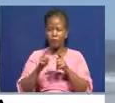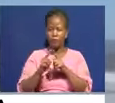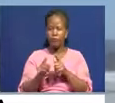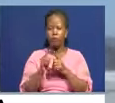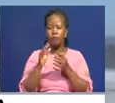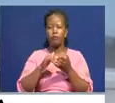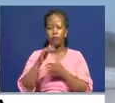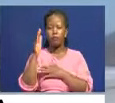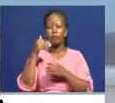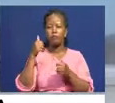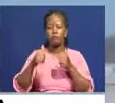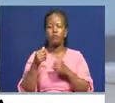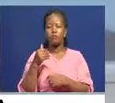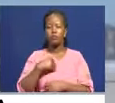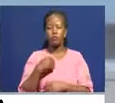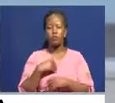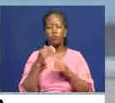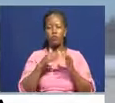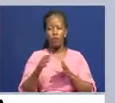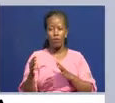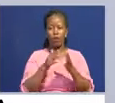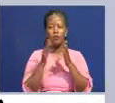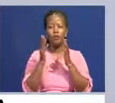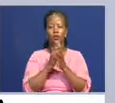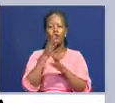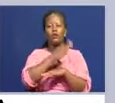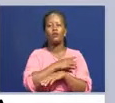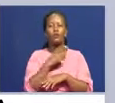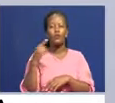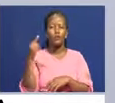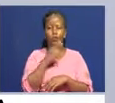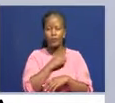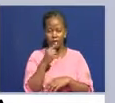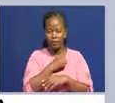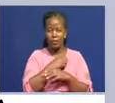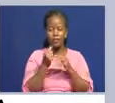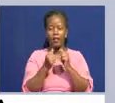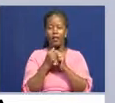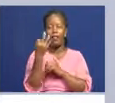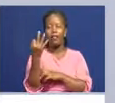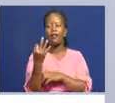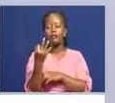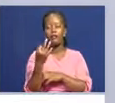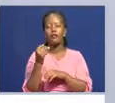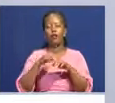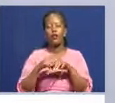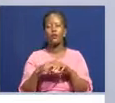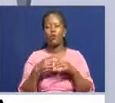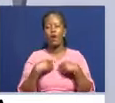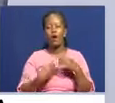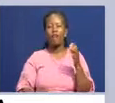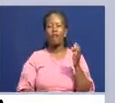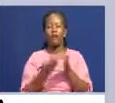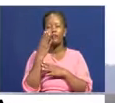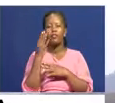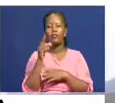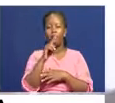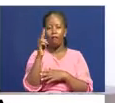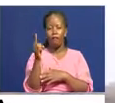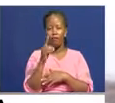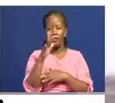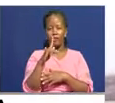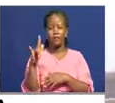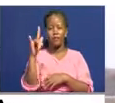mafanikio. Helikopta kubwa ya tani 13 iliyotengenezwa nchini humo imezindua safari yake ya kuanza majaribio katika mji wa